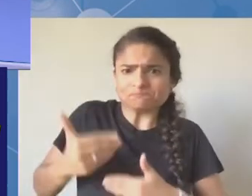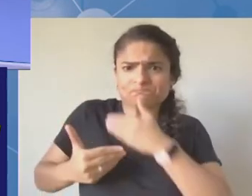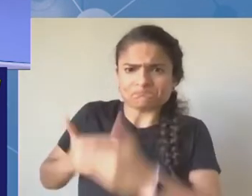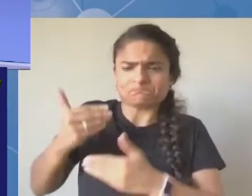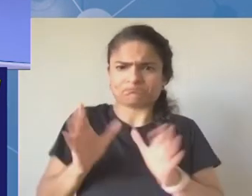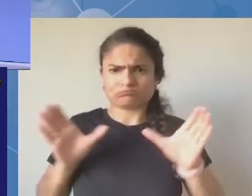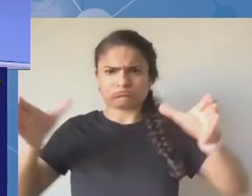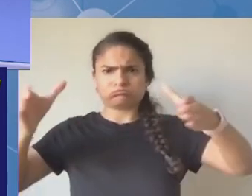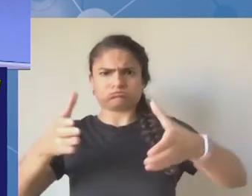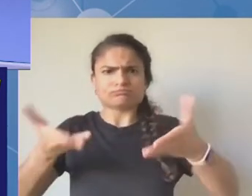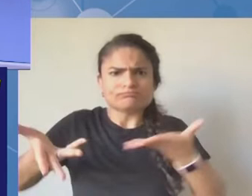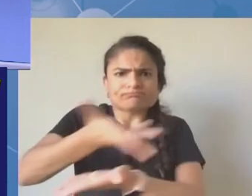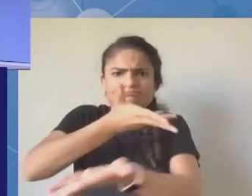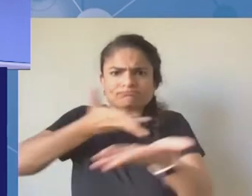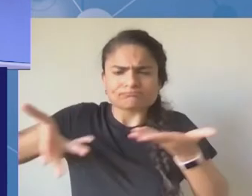التجارب مع